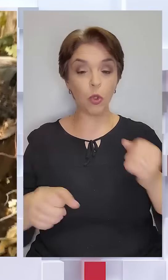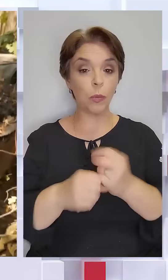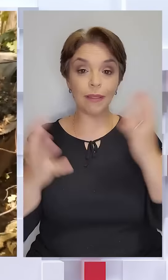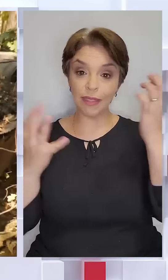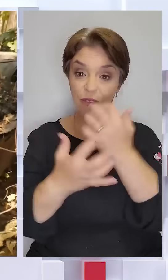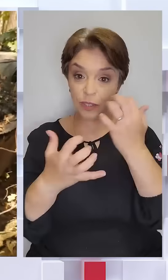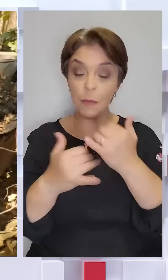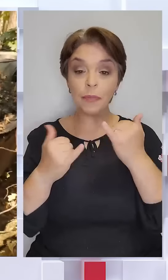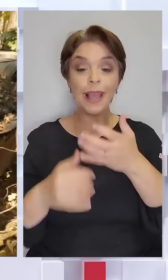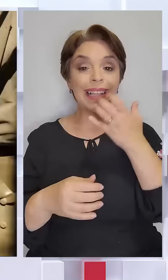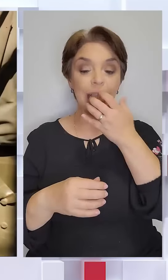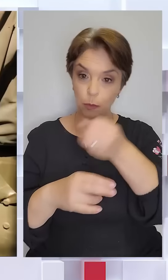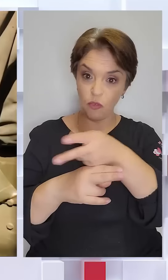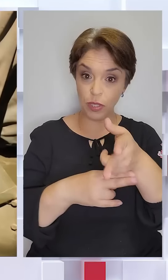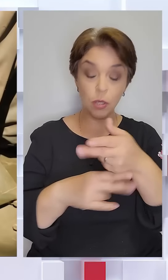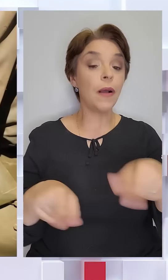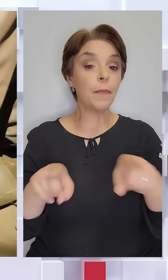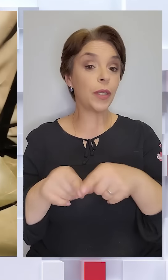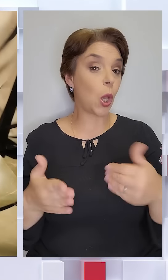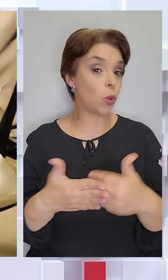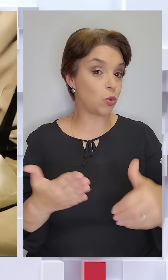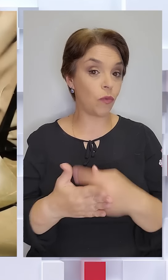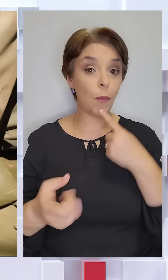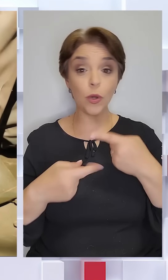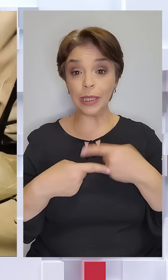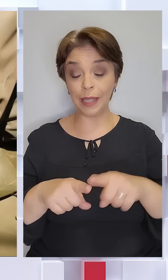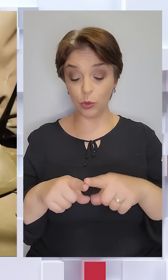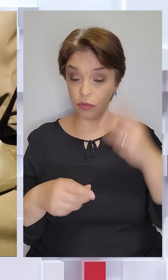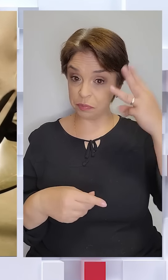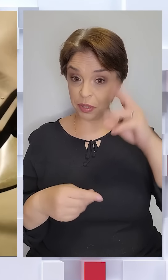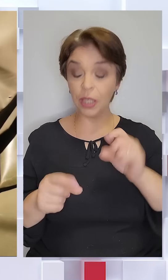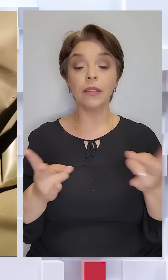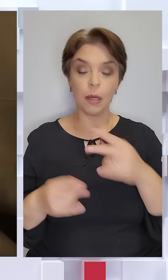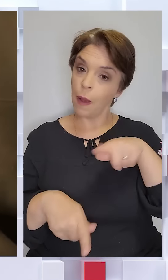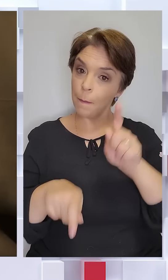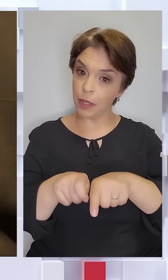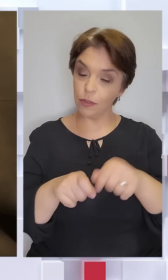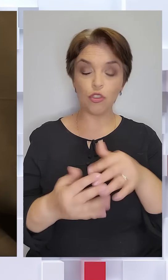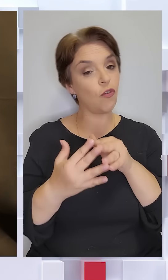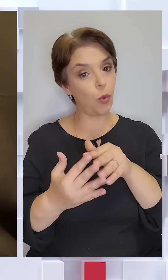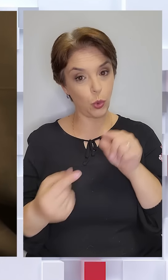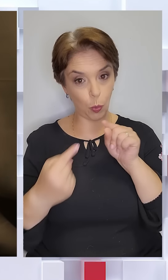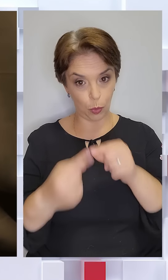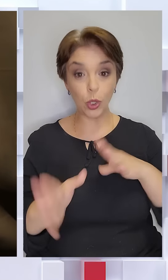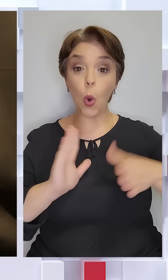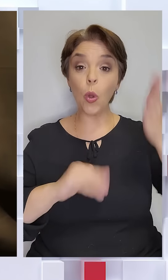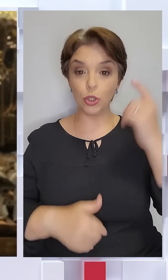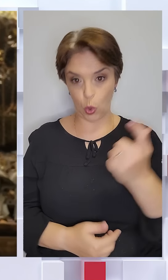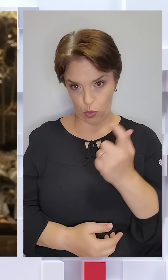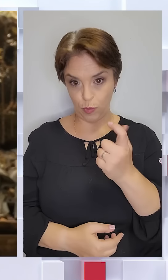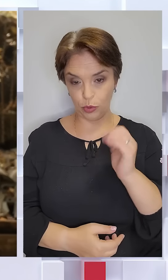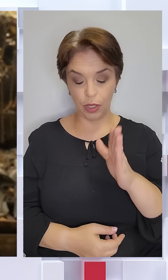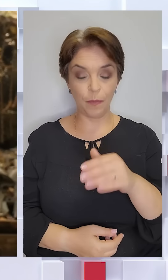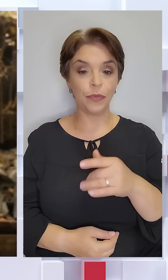їх невидимими для тепловізорів. Такий ось новий бронетанковий тренд, який треба перевірити вже в бою проти колишніх